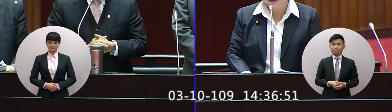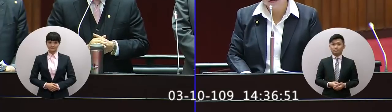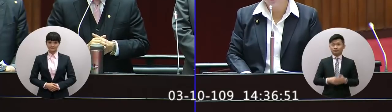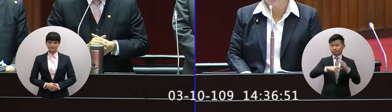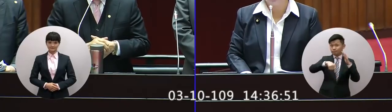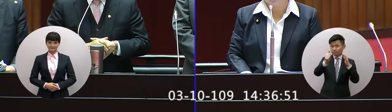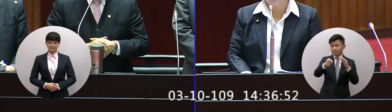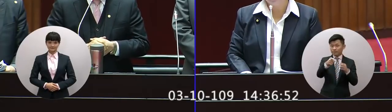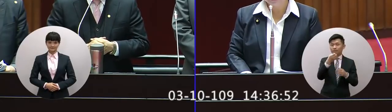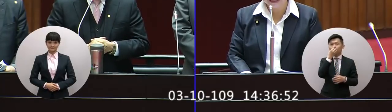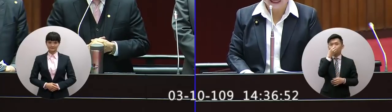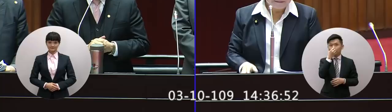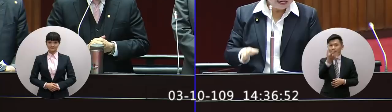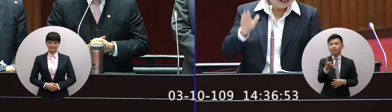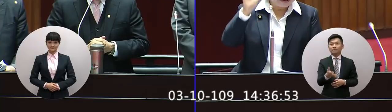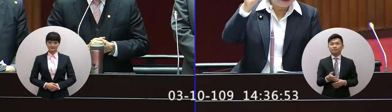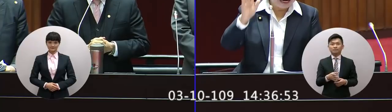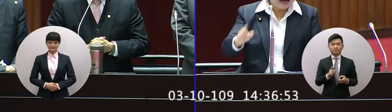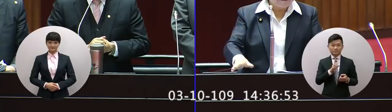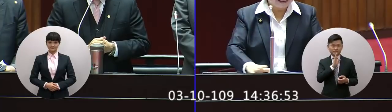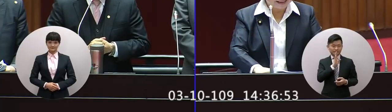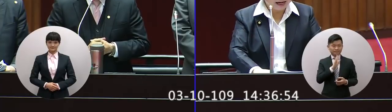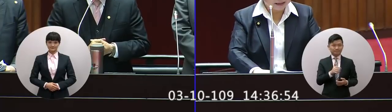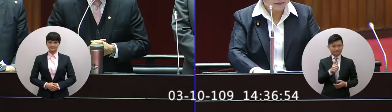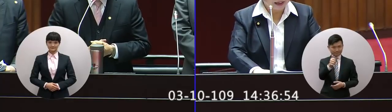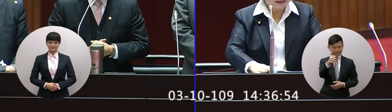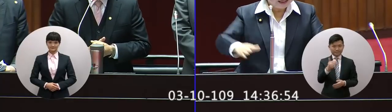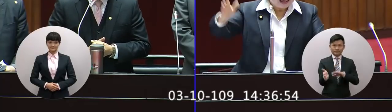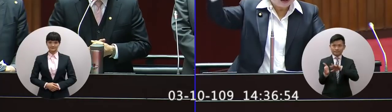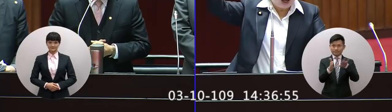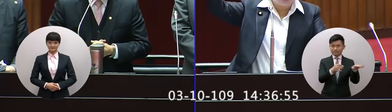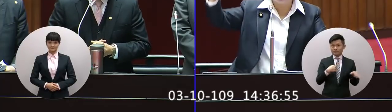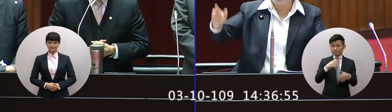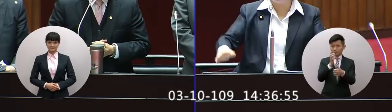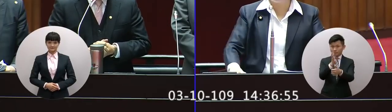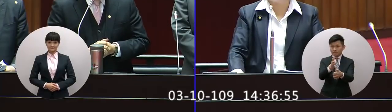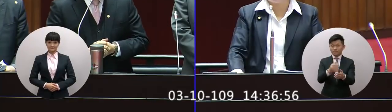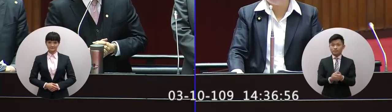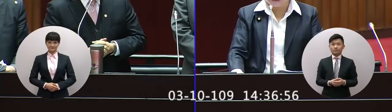长，您口中所说，谢谢。接下来本席要请问，